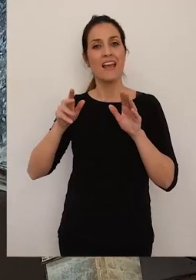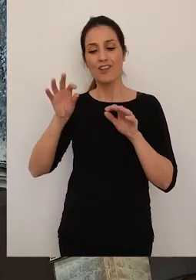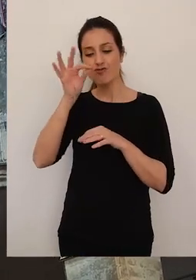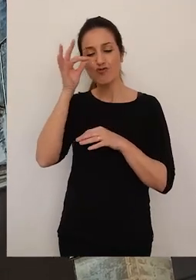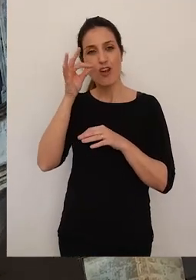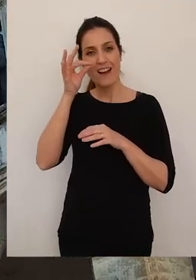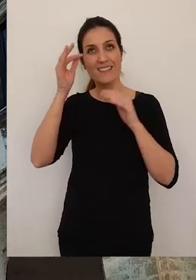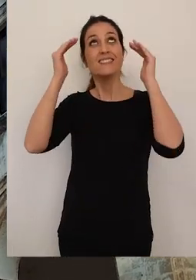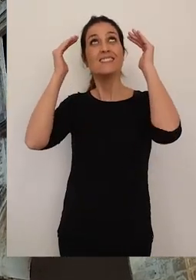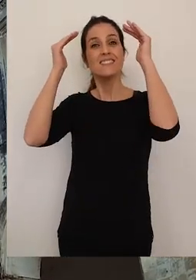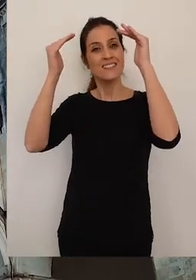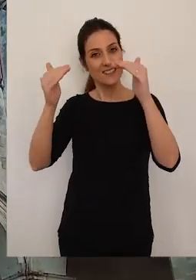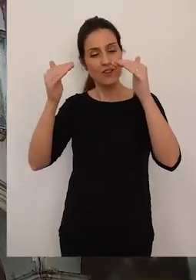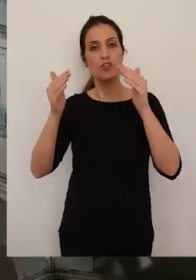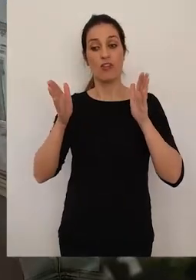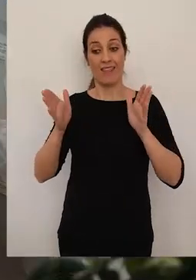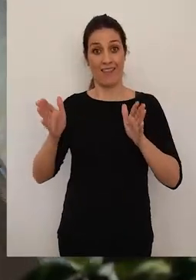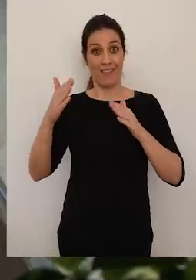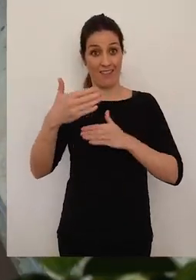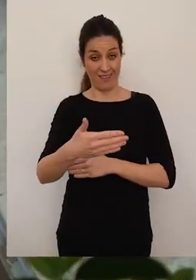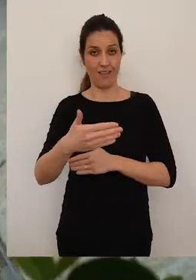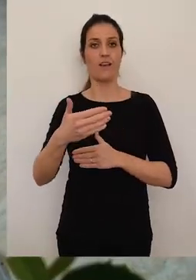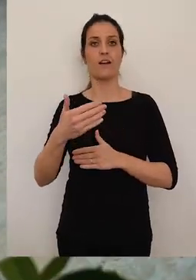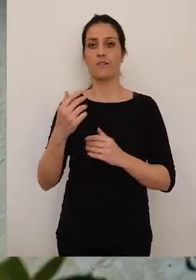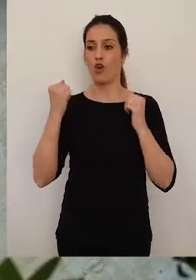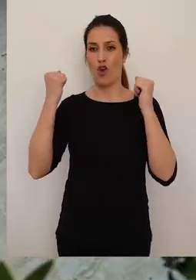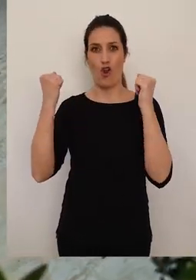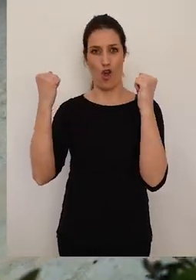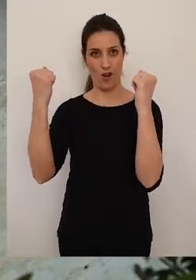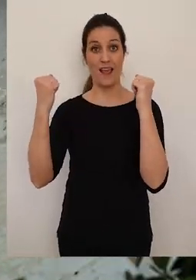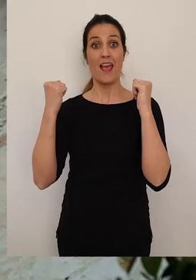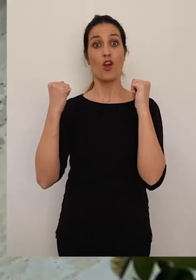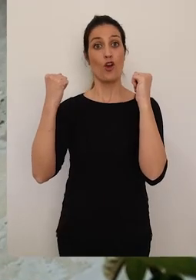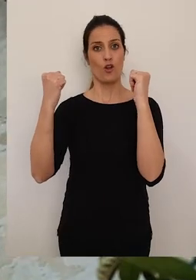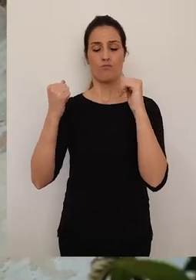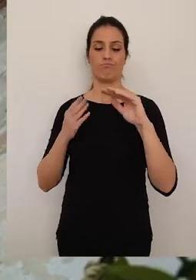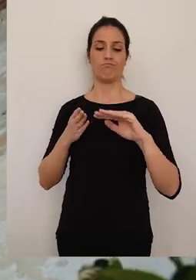Esso ha una pianta quadrangolare e delle solenni colonne che immettono nell'ampio scalone.